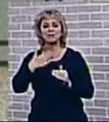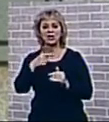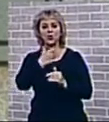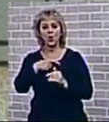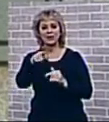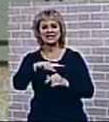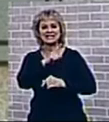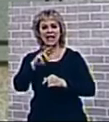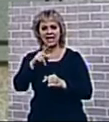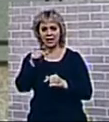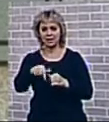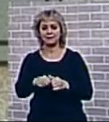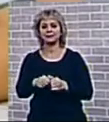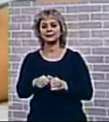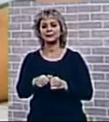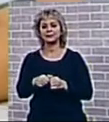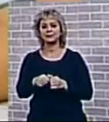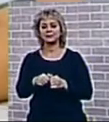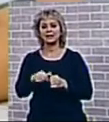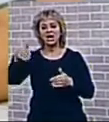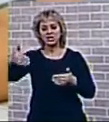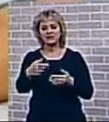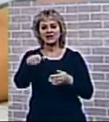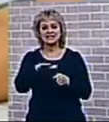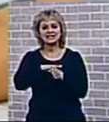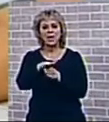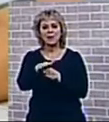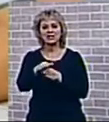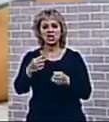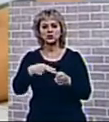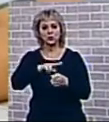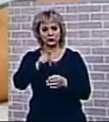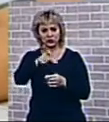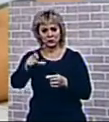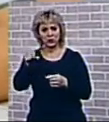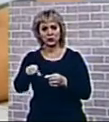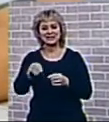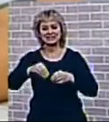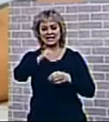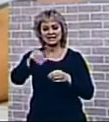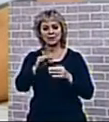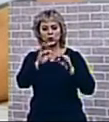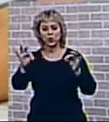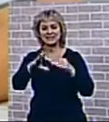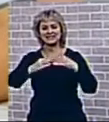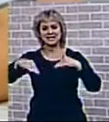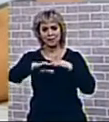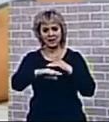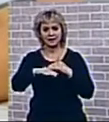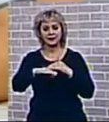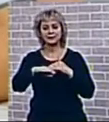горло сильным ядом. Рвы заполнялись трупами, засыпались тонким слоем